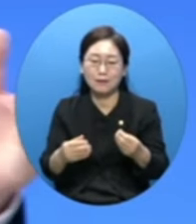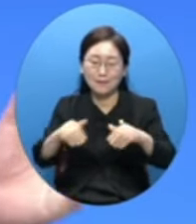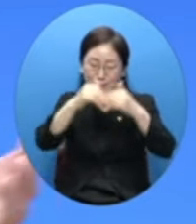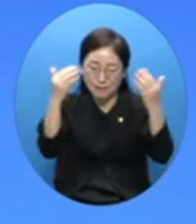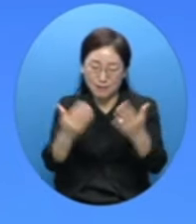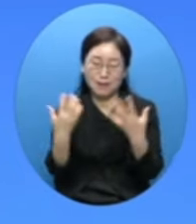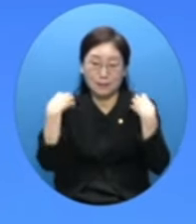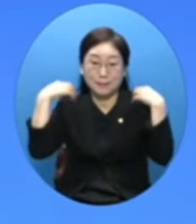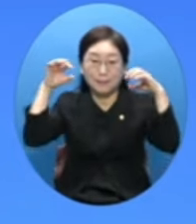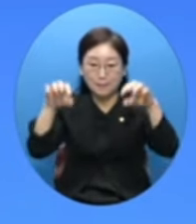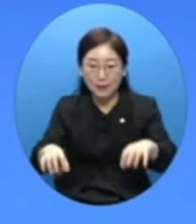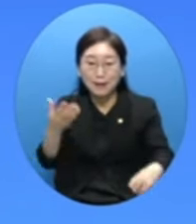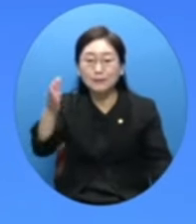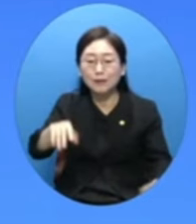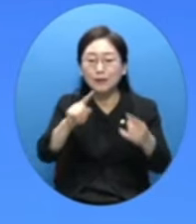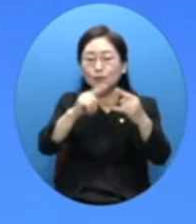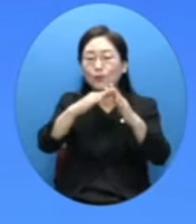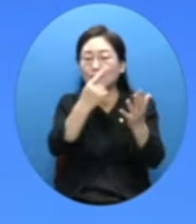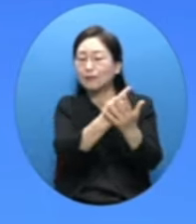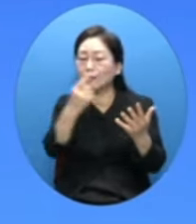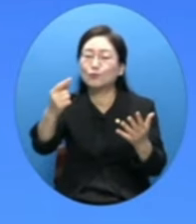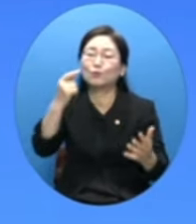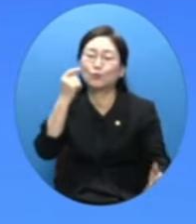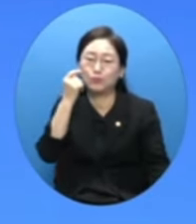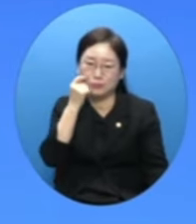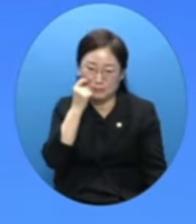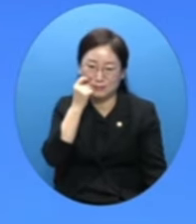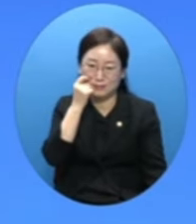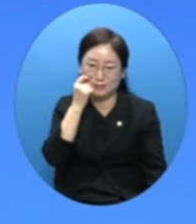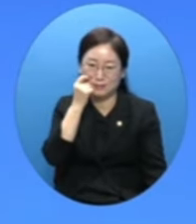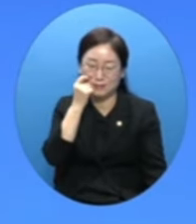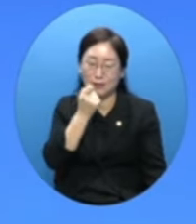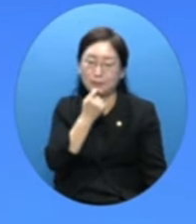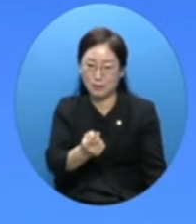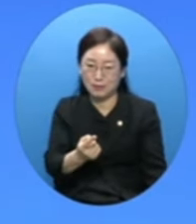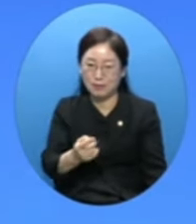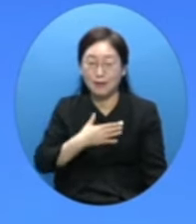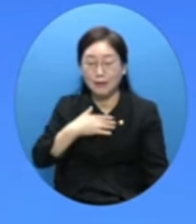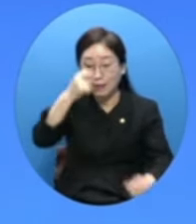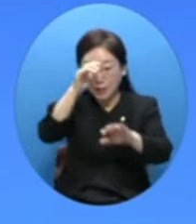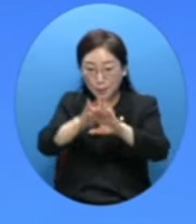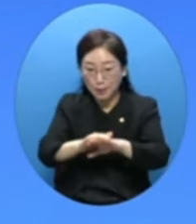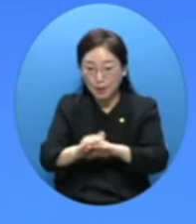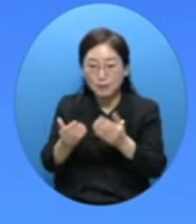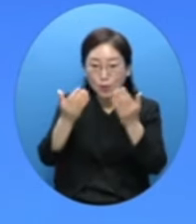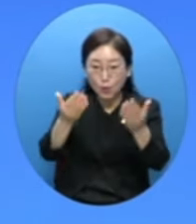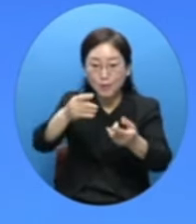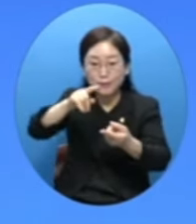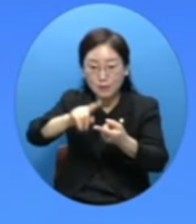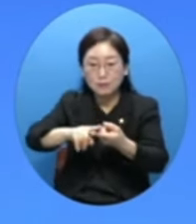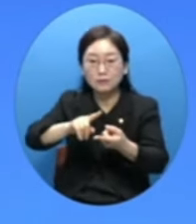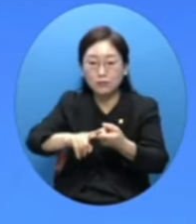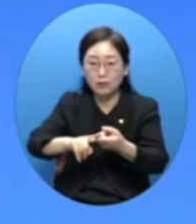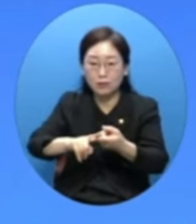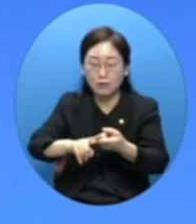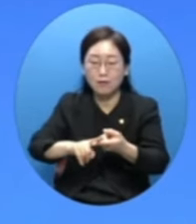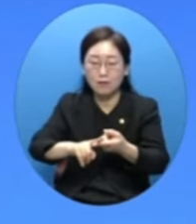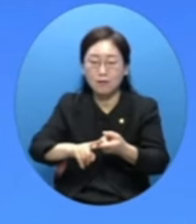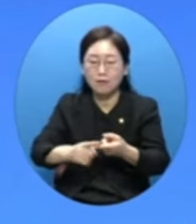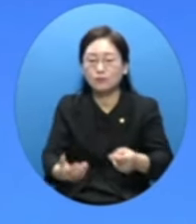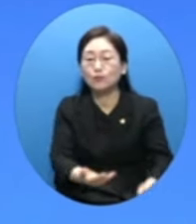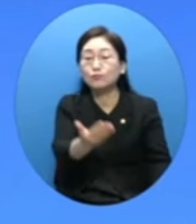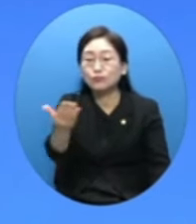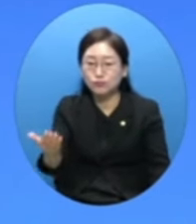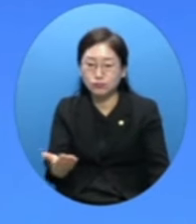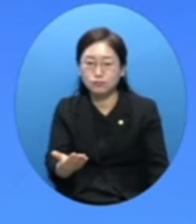다 늘어나도 교회는 떠날 수가 없습니다 아멘 그러니 내가 예배드리는 것에 대해서만은 절대로